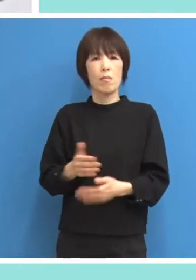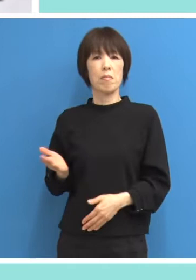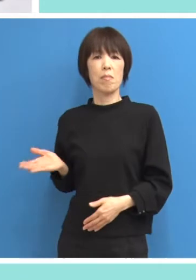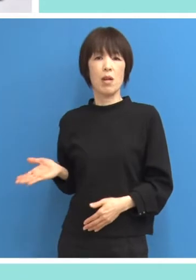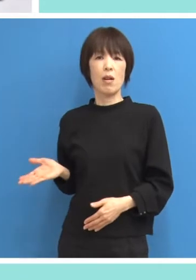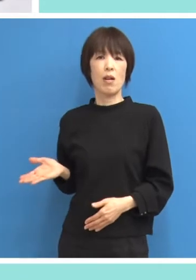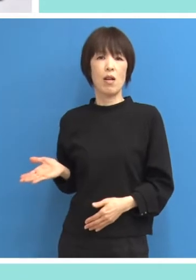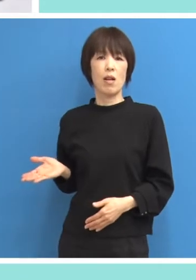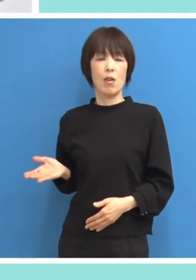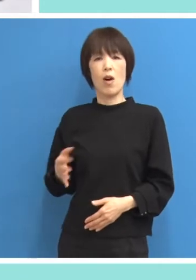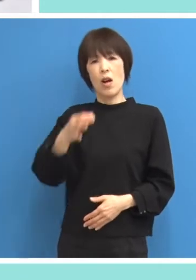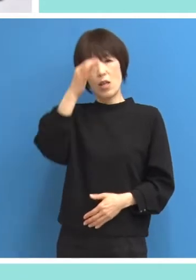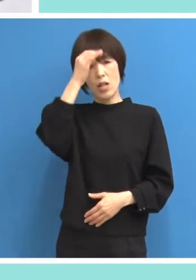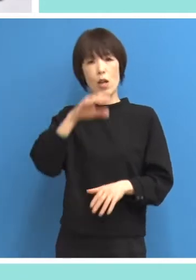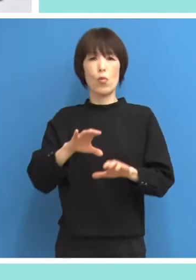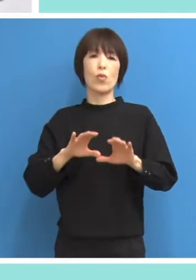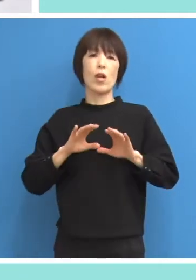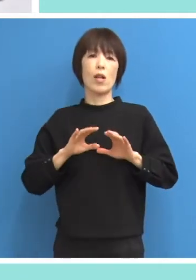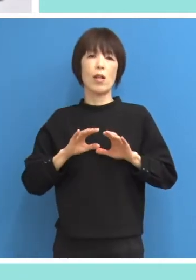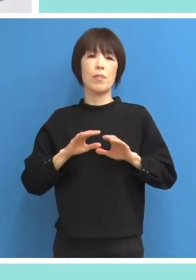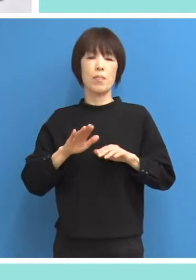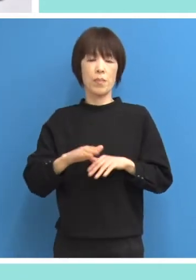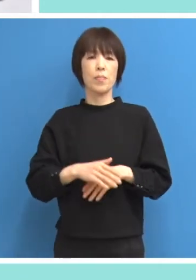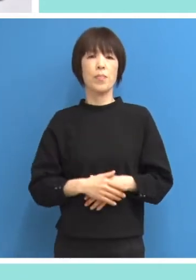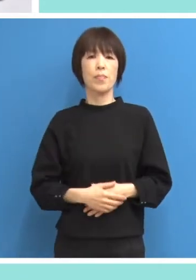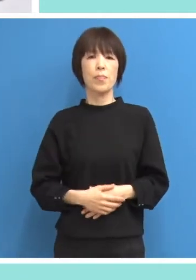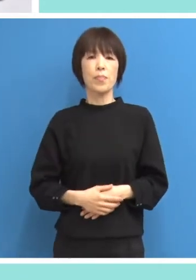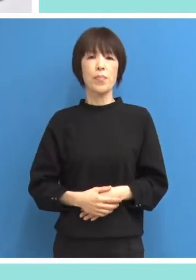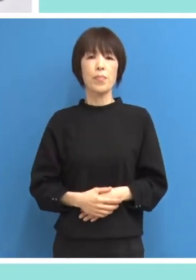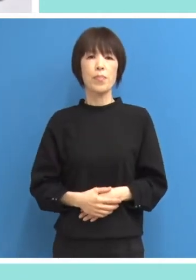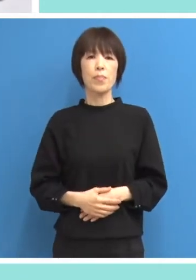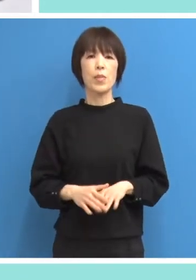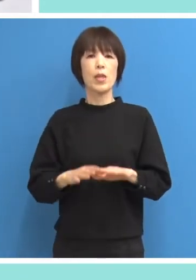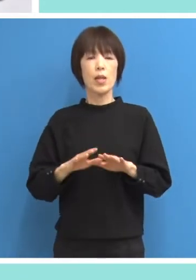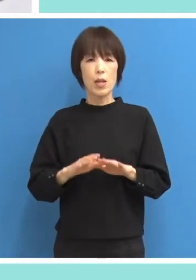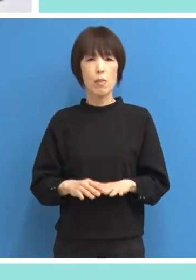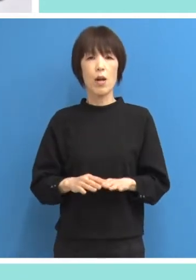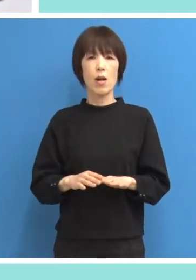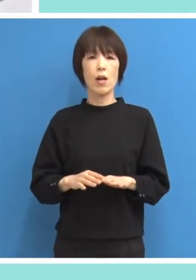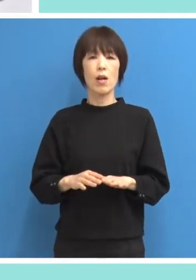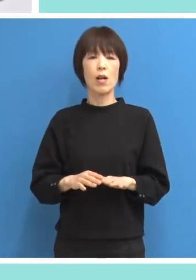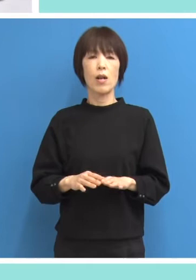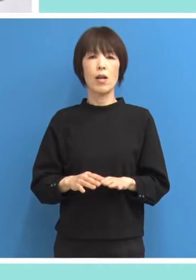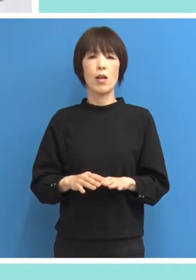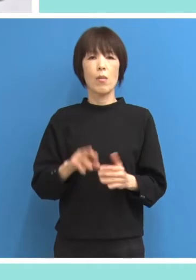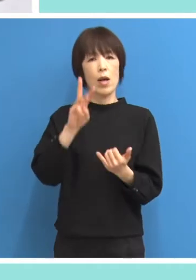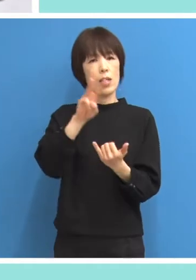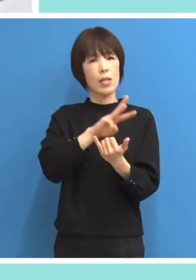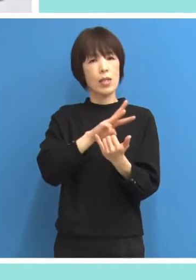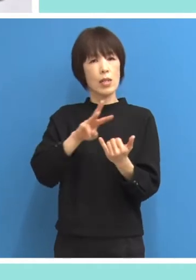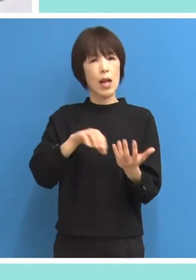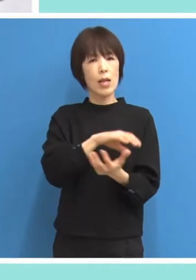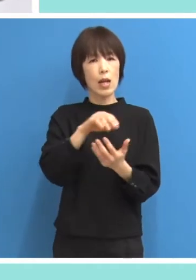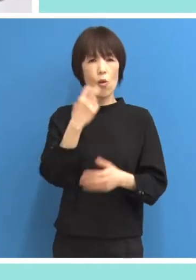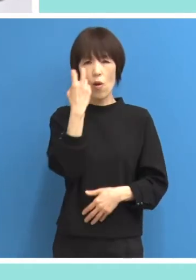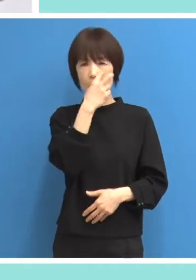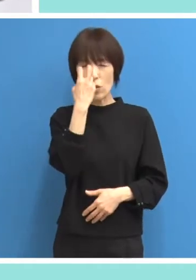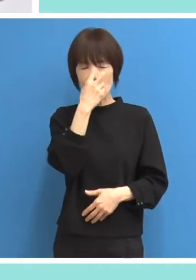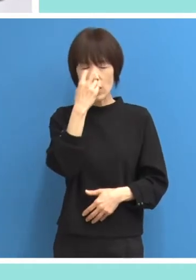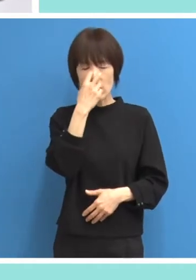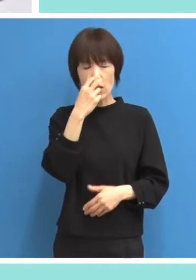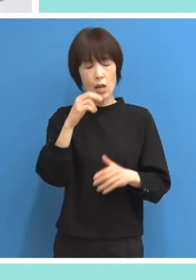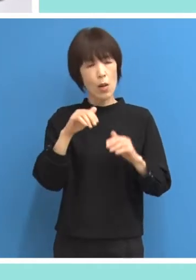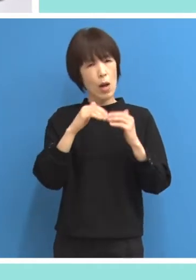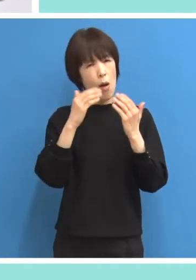の被害がこの大村市を襲いました。今ちょうどですね、その災害査定という作業